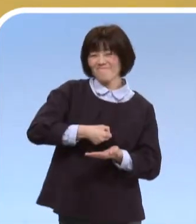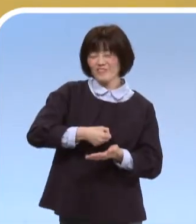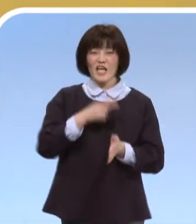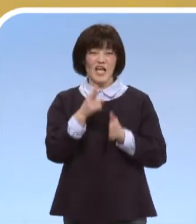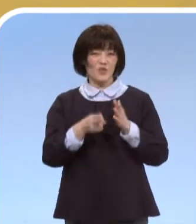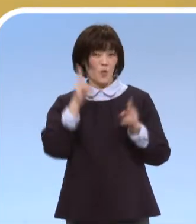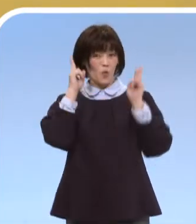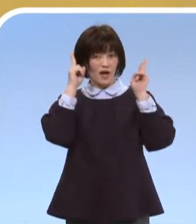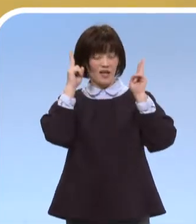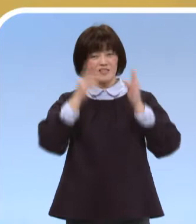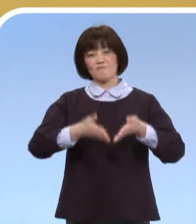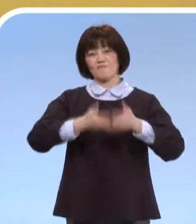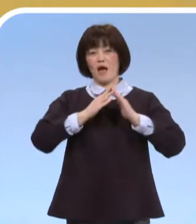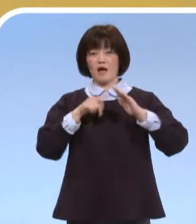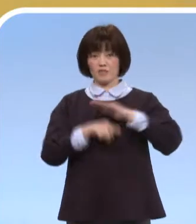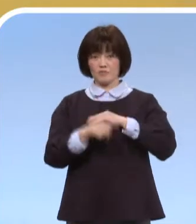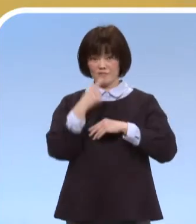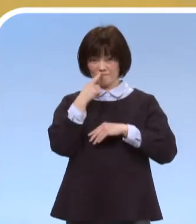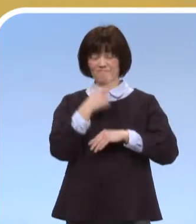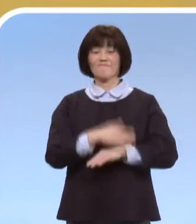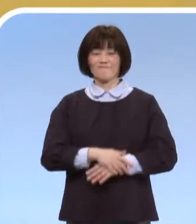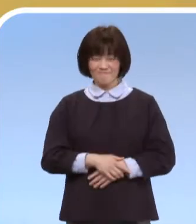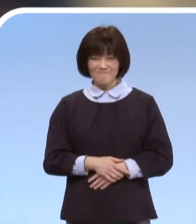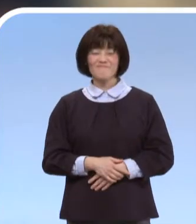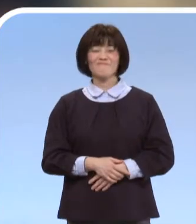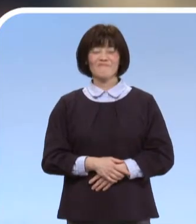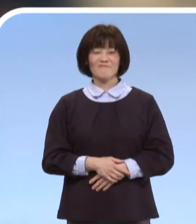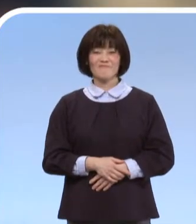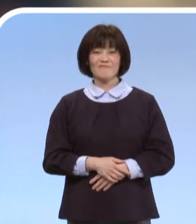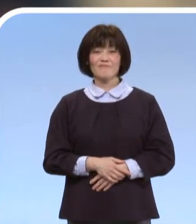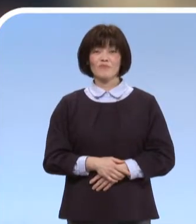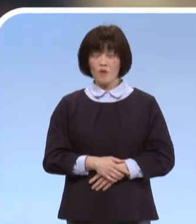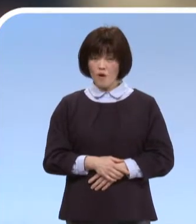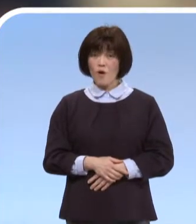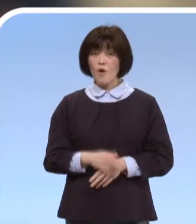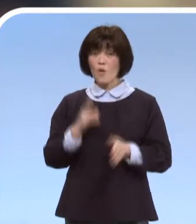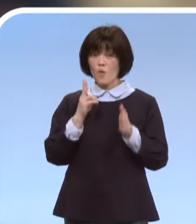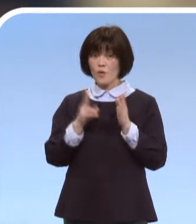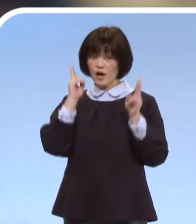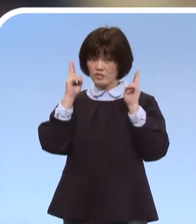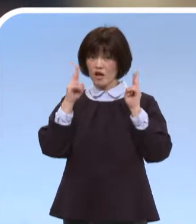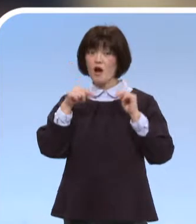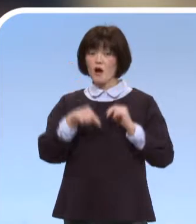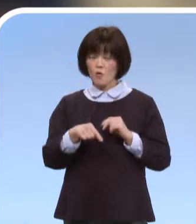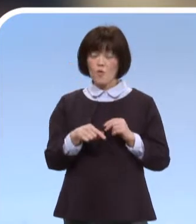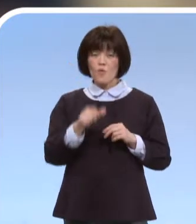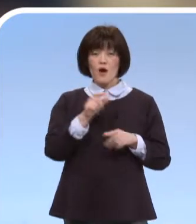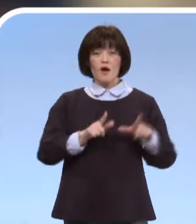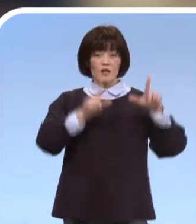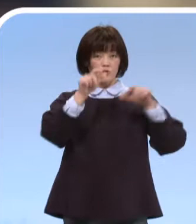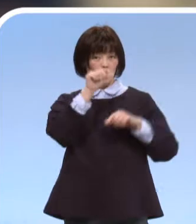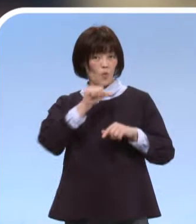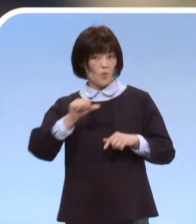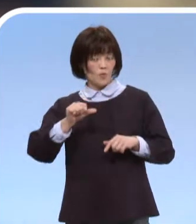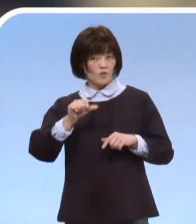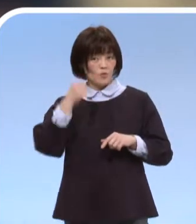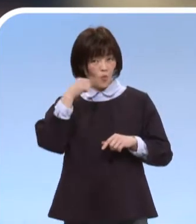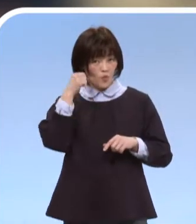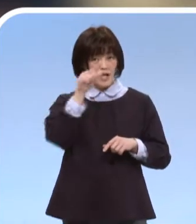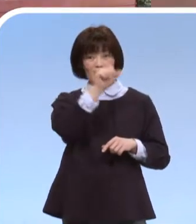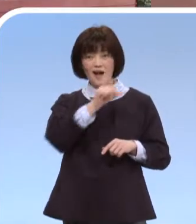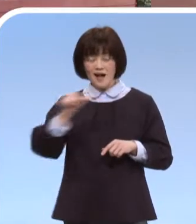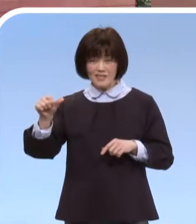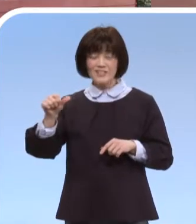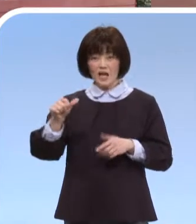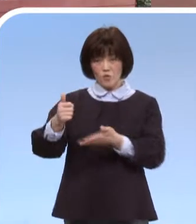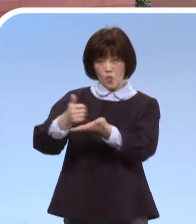行会社っていう、まあ、法人なりになったんですけれども、 東南アジアの富裕層向けにオーダーメイドの旅